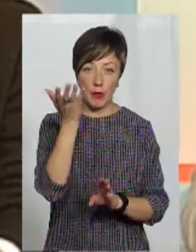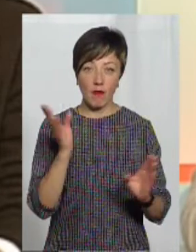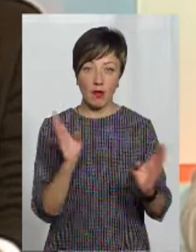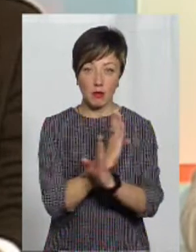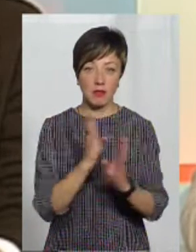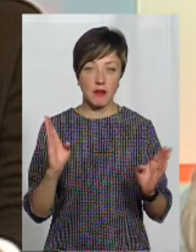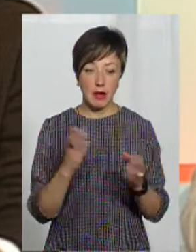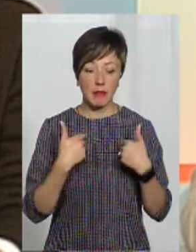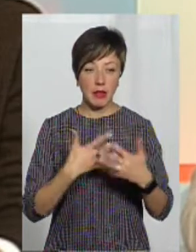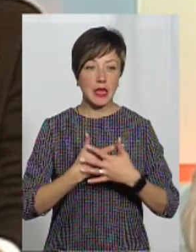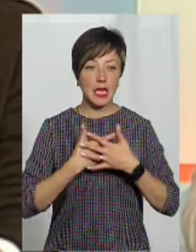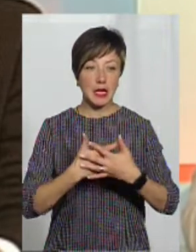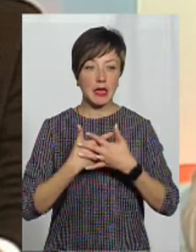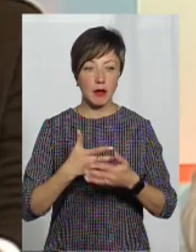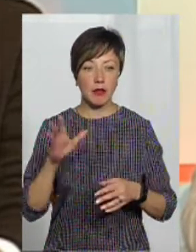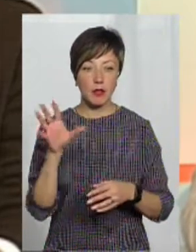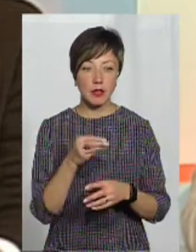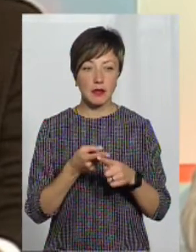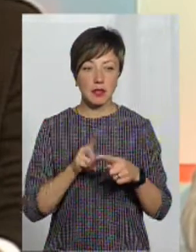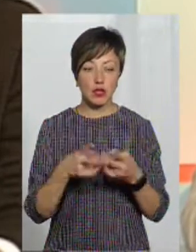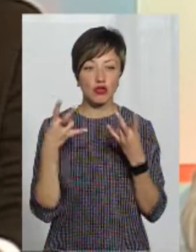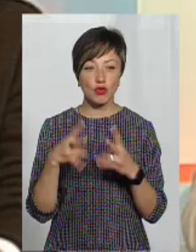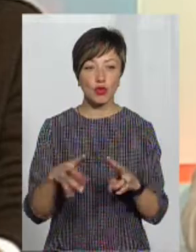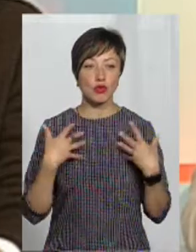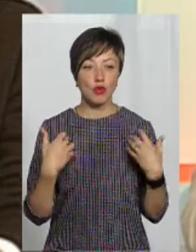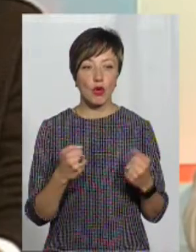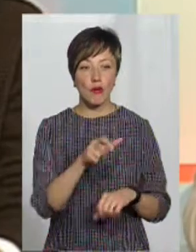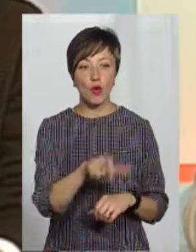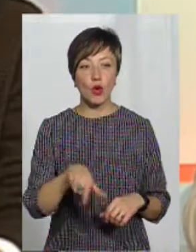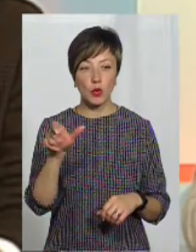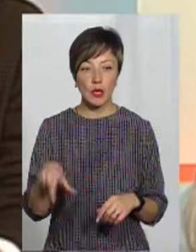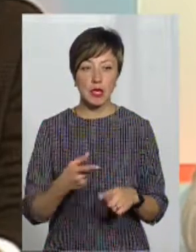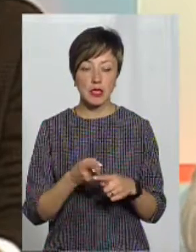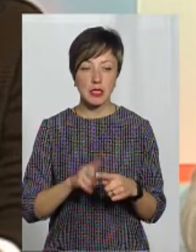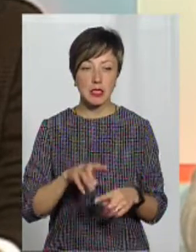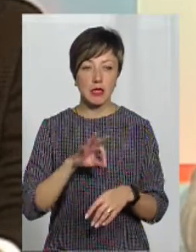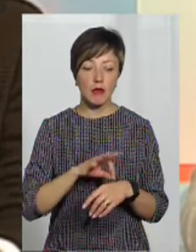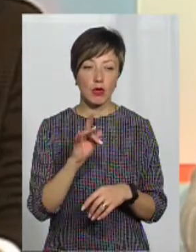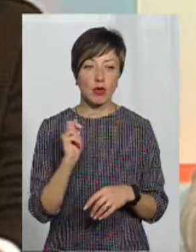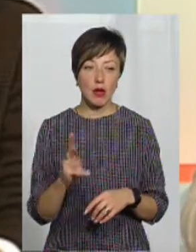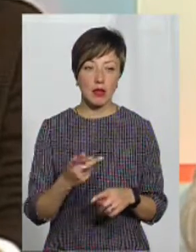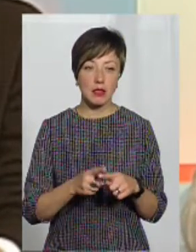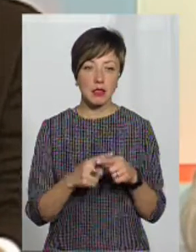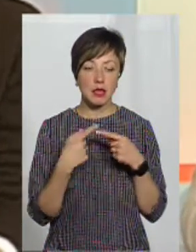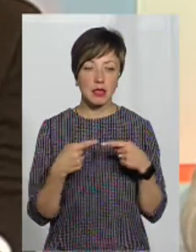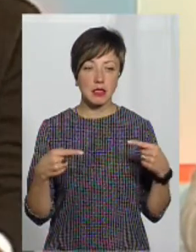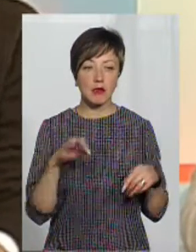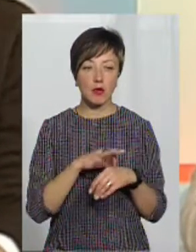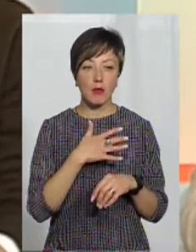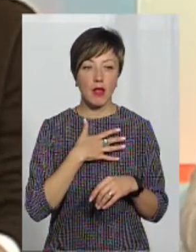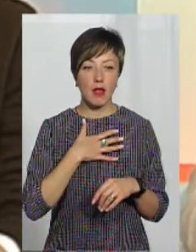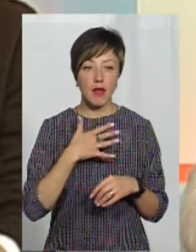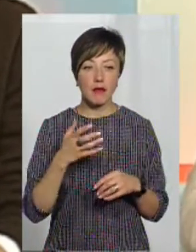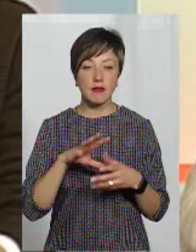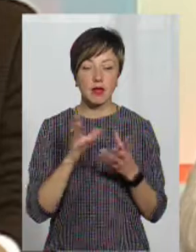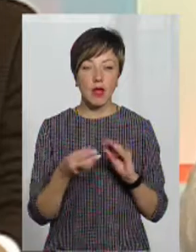атмосферу. Ми цим всім дихаємо, потім це просто-напросто шкодить здоров'ю людей. Це захворювання на рак, це різні хвороби легеневі,